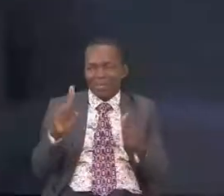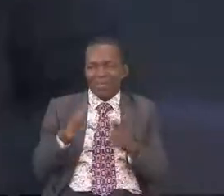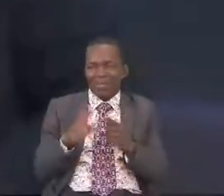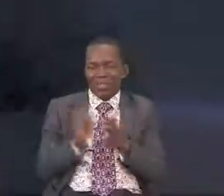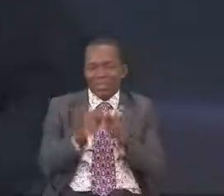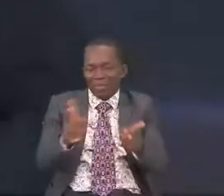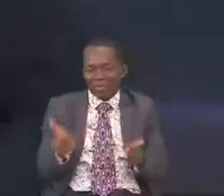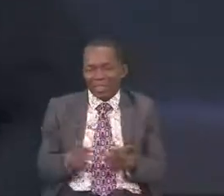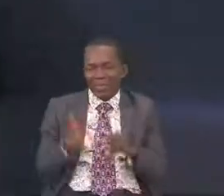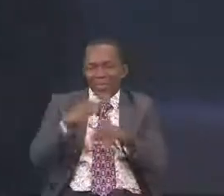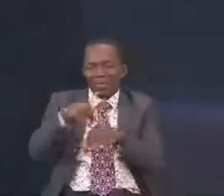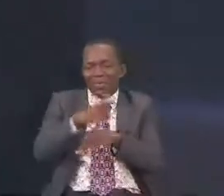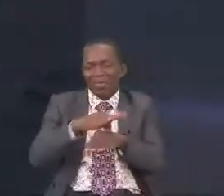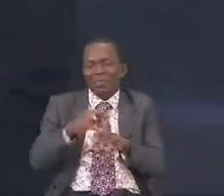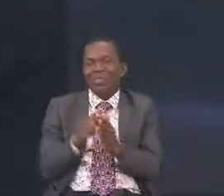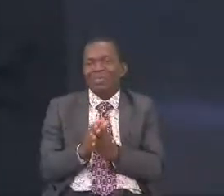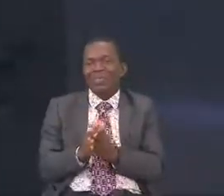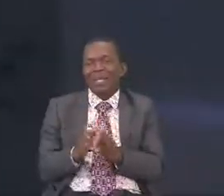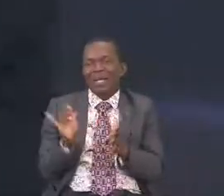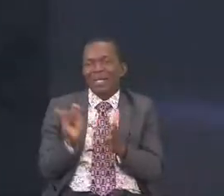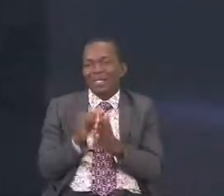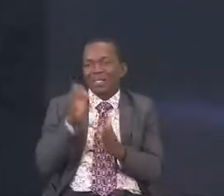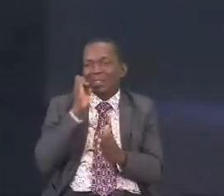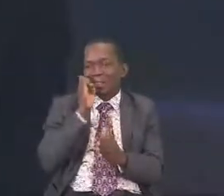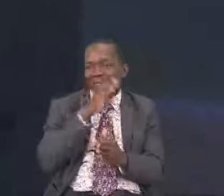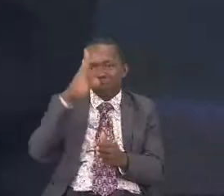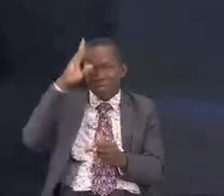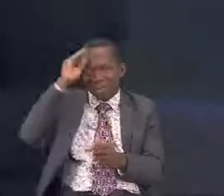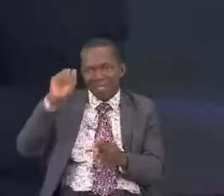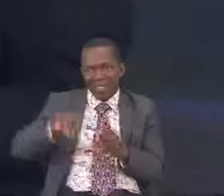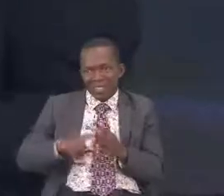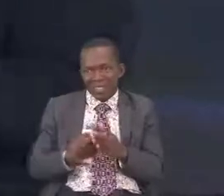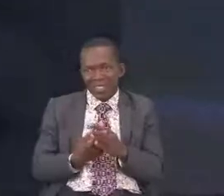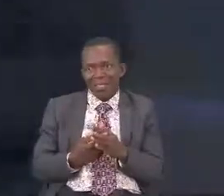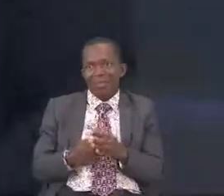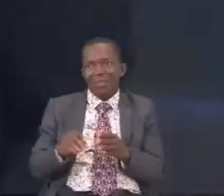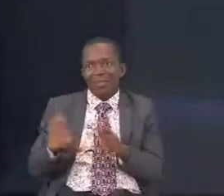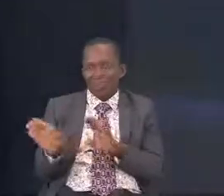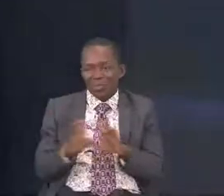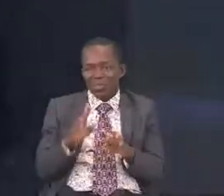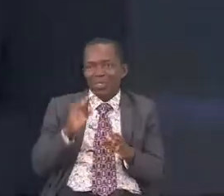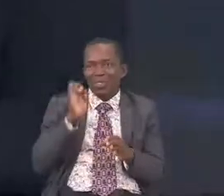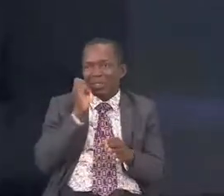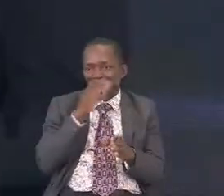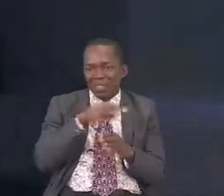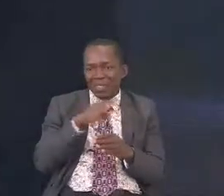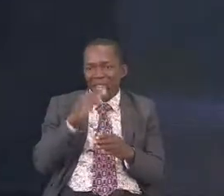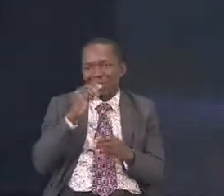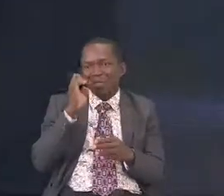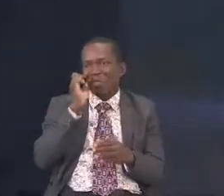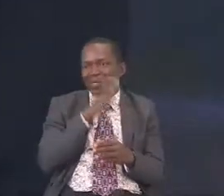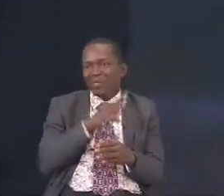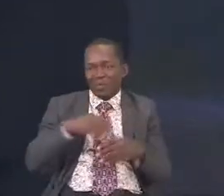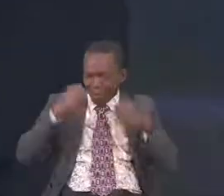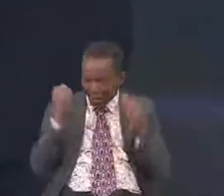autour de la place publique. Et cet homme a commencé à jouer un type de tam-tam. Et la jeune fille, c'était étrange. Elle était